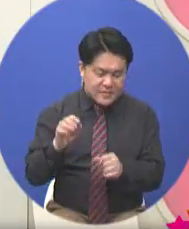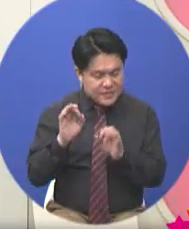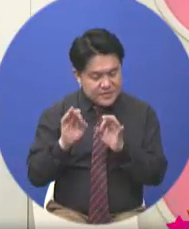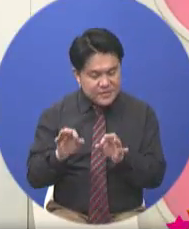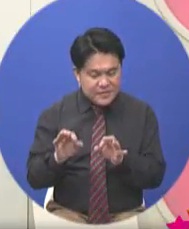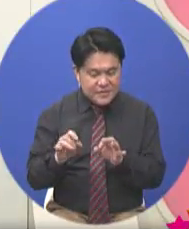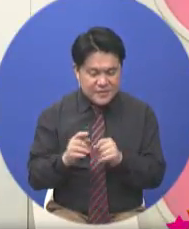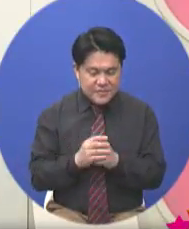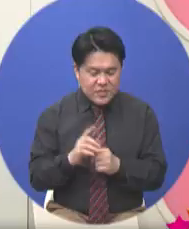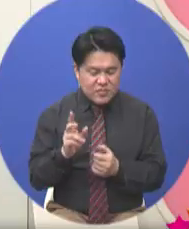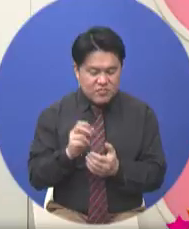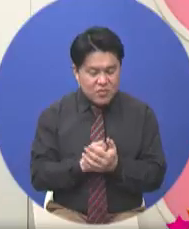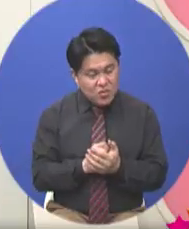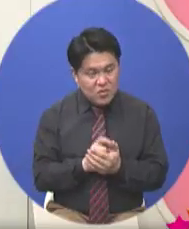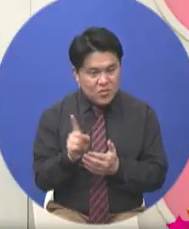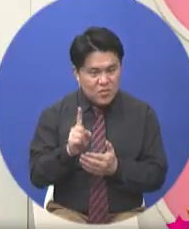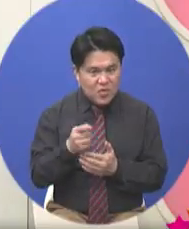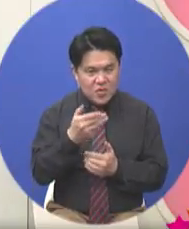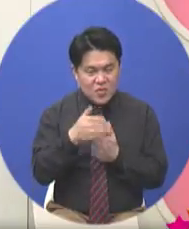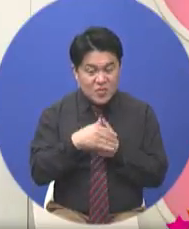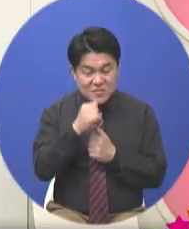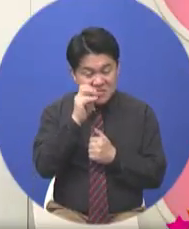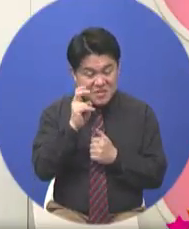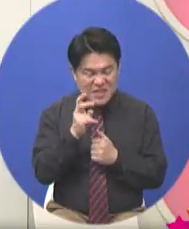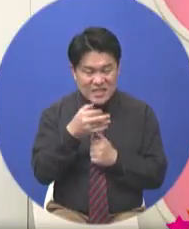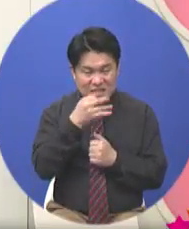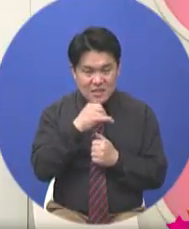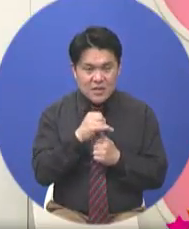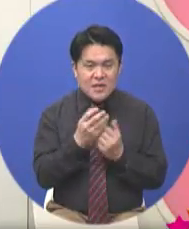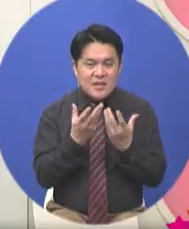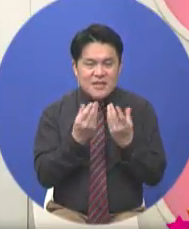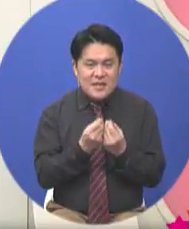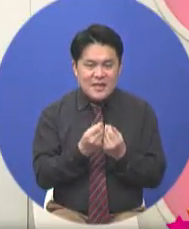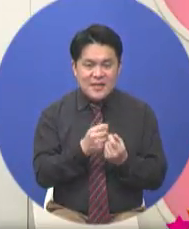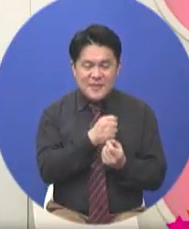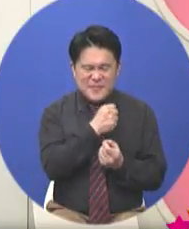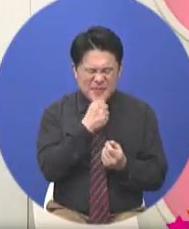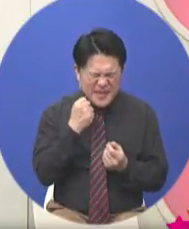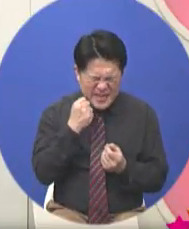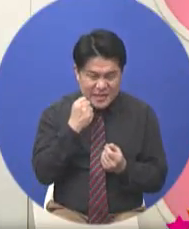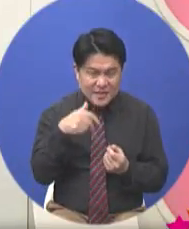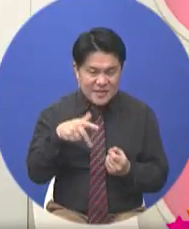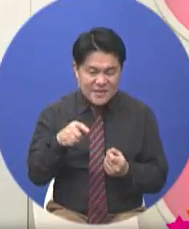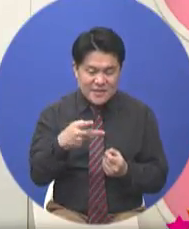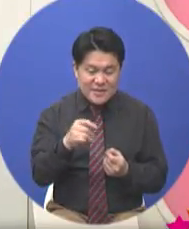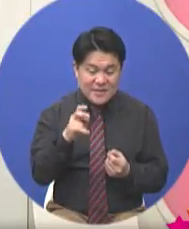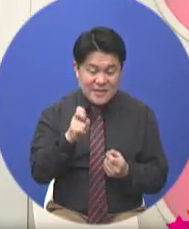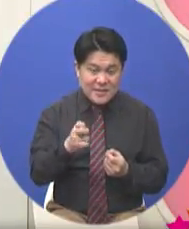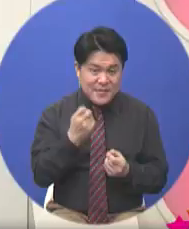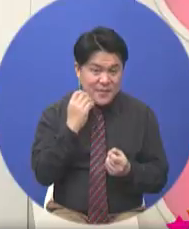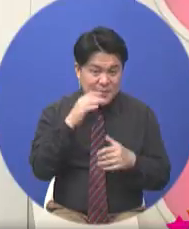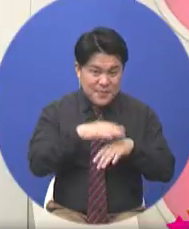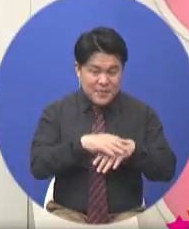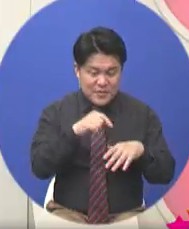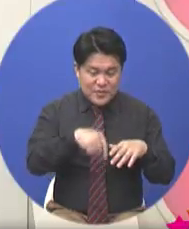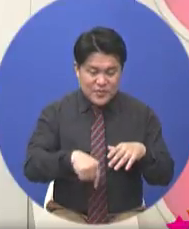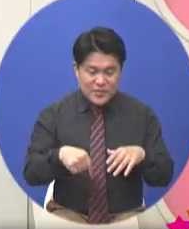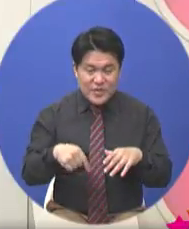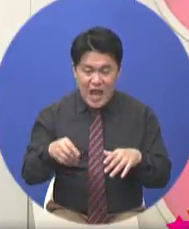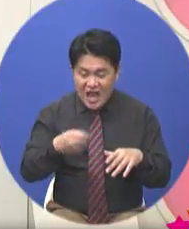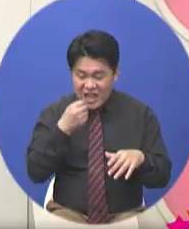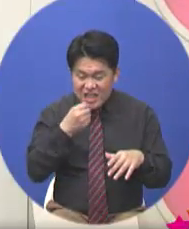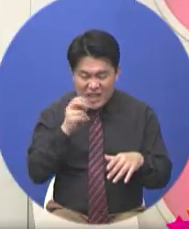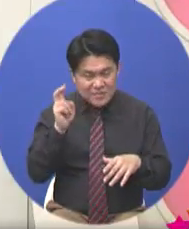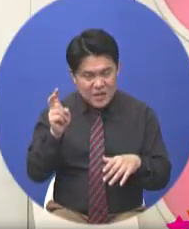뭐 그래서 그런지 그 맛있는 절임 배추에 김치를 드셔서 그런지 정말 노래를 다 잘하세요.